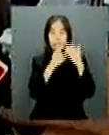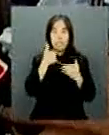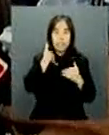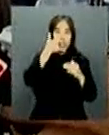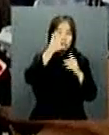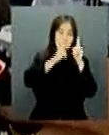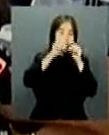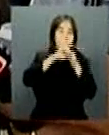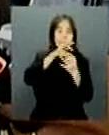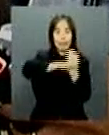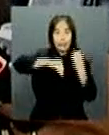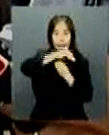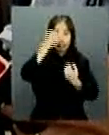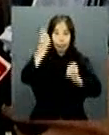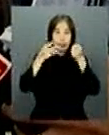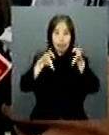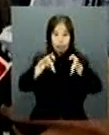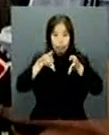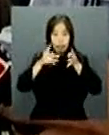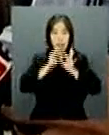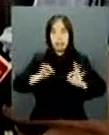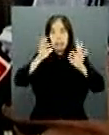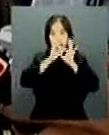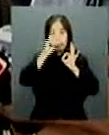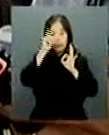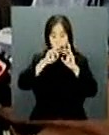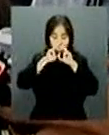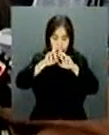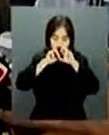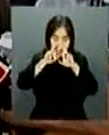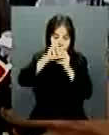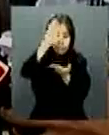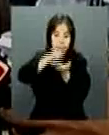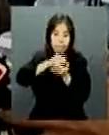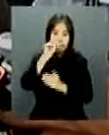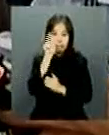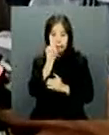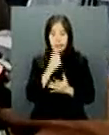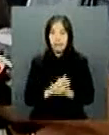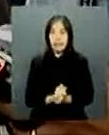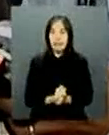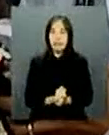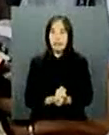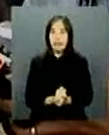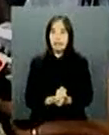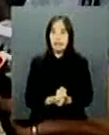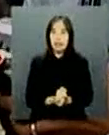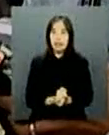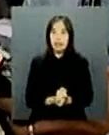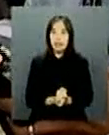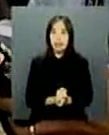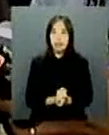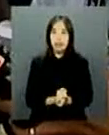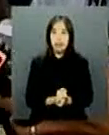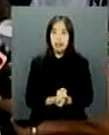ธุรกิจรถบรรทุกซึ่งเป็นประเด็นใหม่ที่ต้องค้นหาข้อมูลเพิ่มเติมอีกด้วย เกินไปที่จะตอบในขณะนี้ว่ามันเป็นประเด็นอ